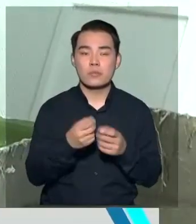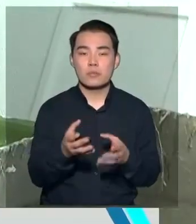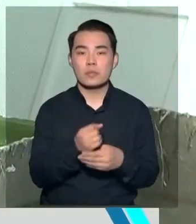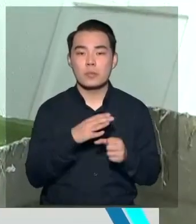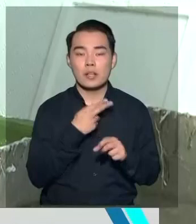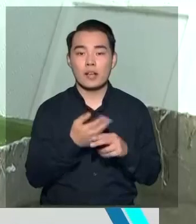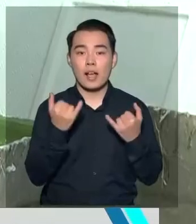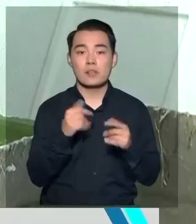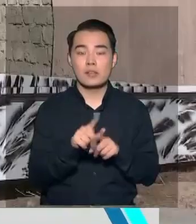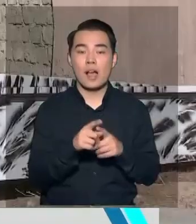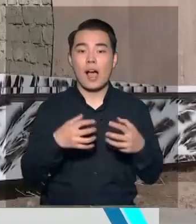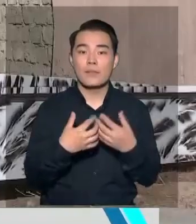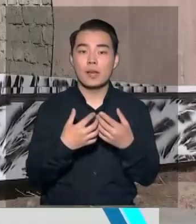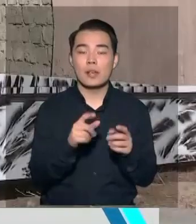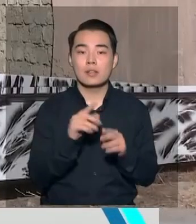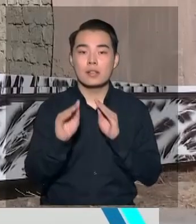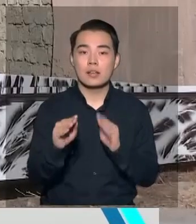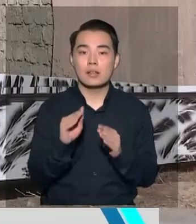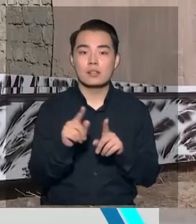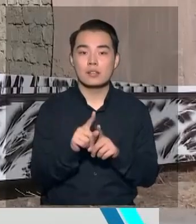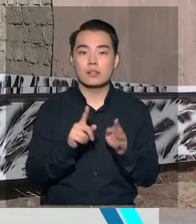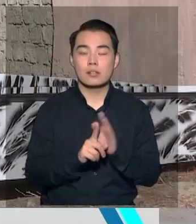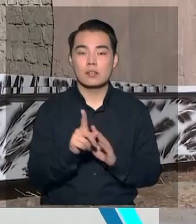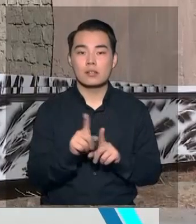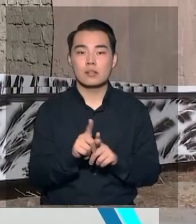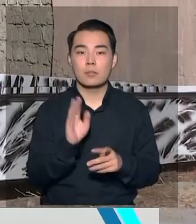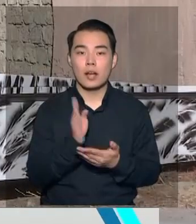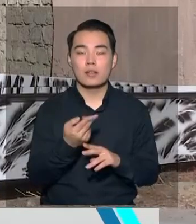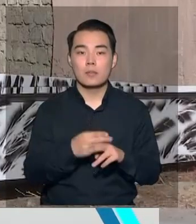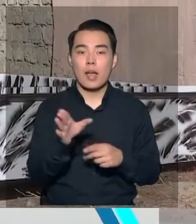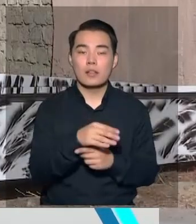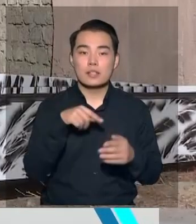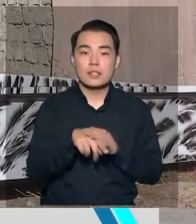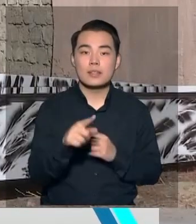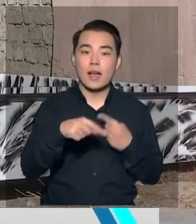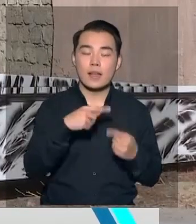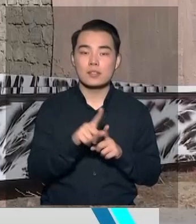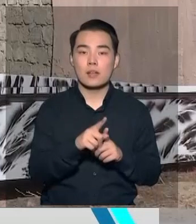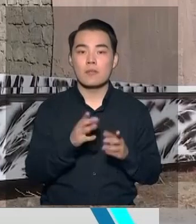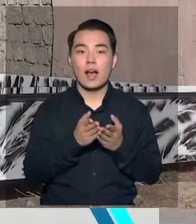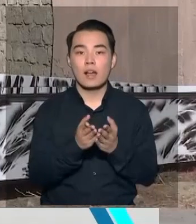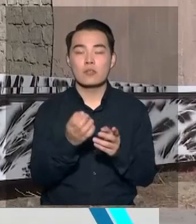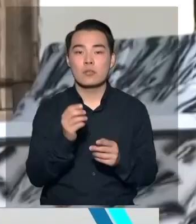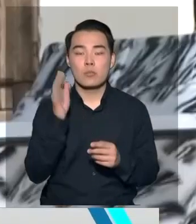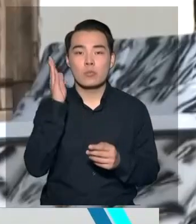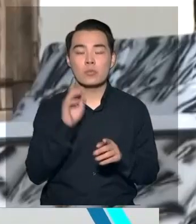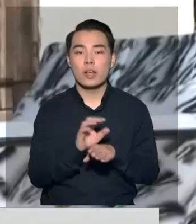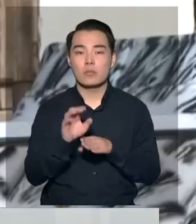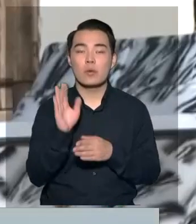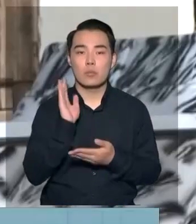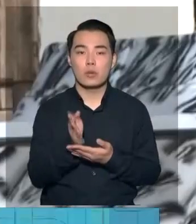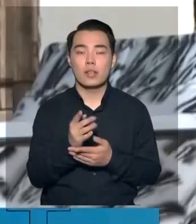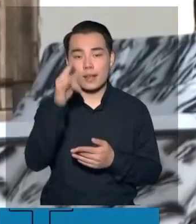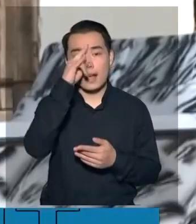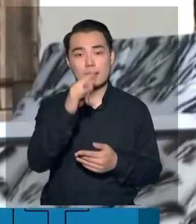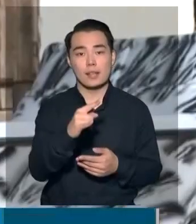қазір жұмыстың дені автоматты қондырғылардың күшімен жасалады. Сондықтан ішкі нарықпен қатар су көлігін сыртқа да шығару жоспарланып отыр. Негізі Қазақстанда